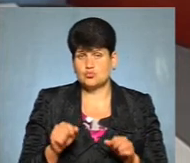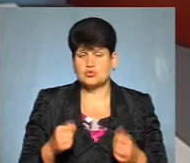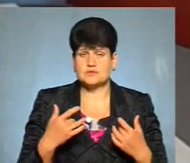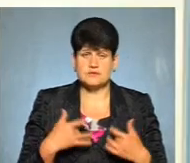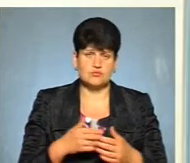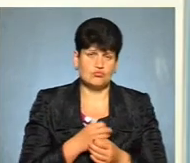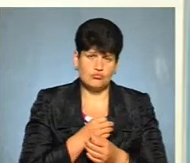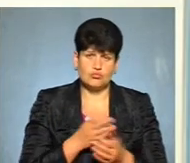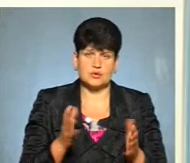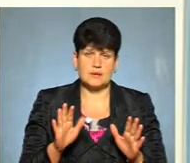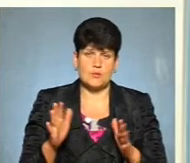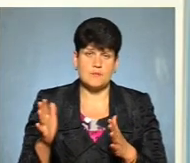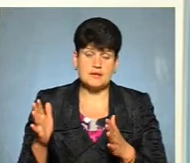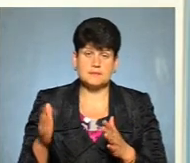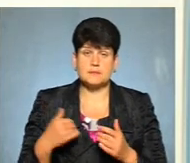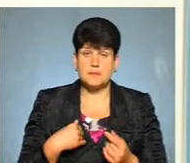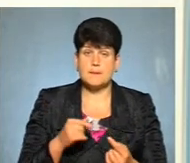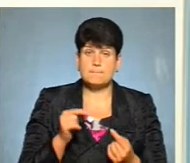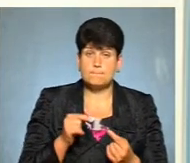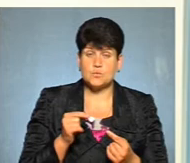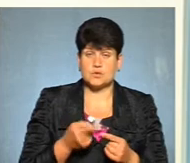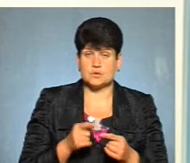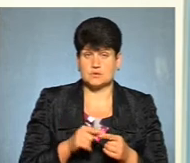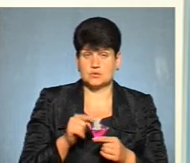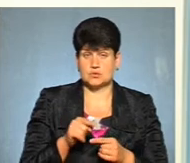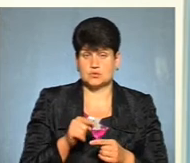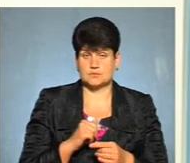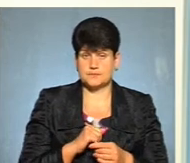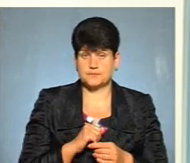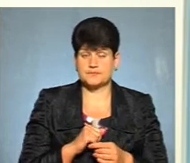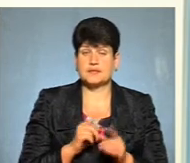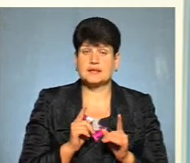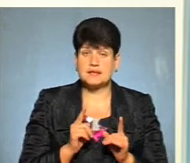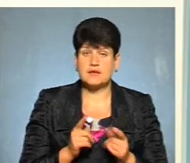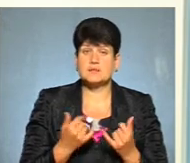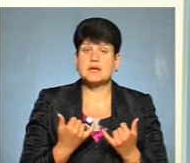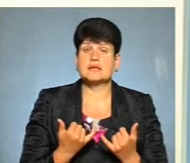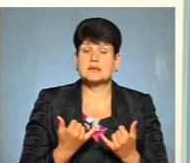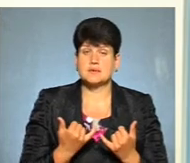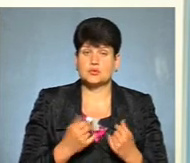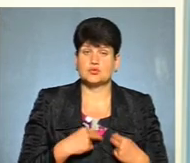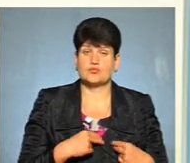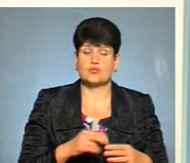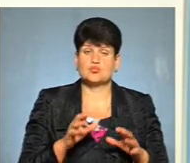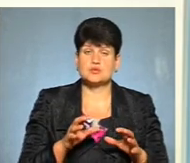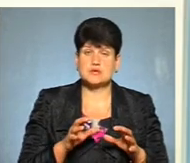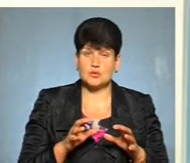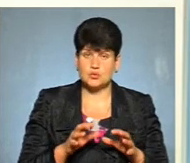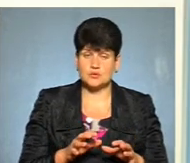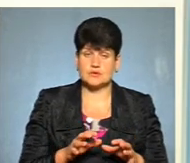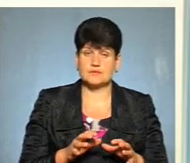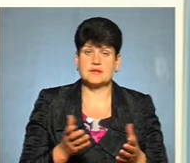будь-який момент. І ми проти такої лібералізації трудового законодавства. Навіть при теперішньому трудовому законодавстві,